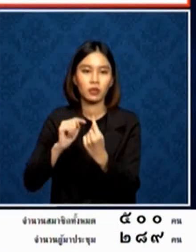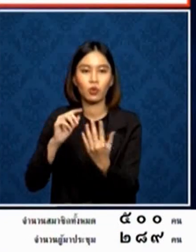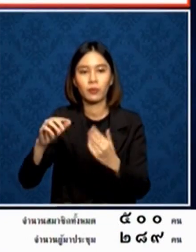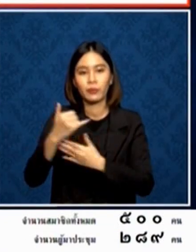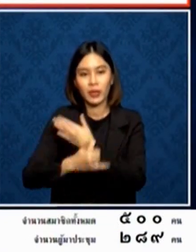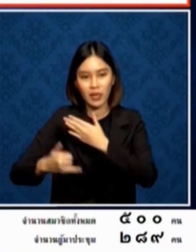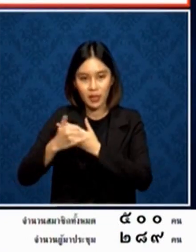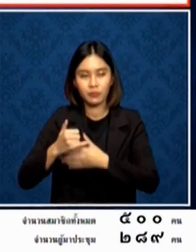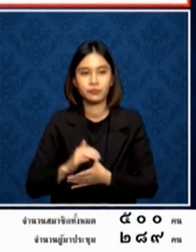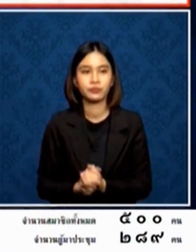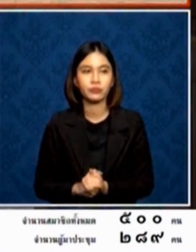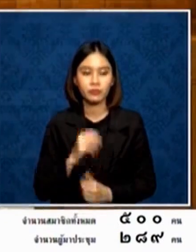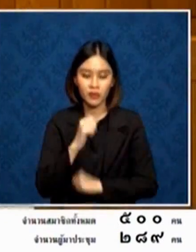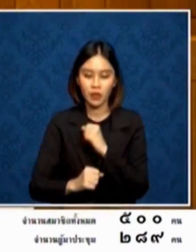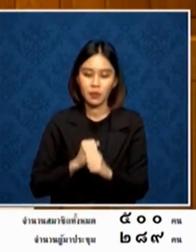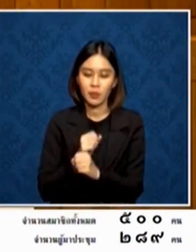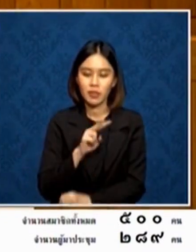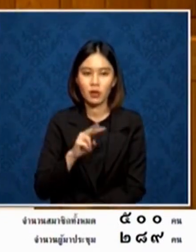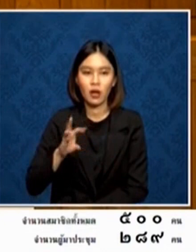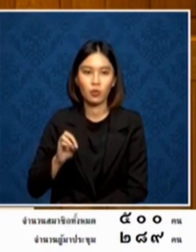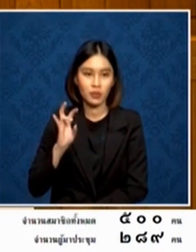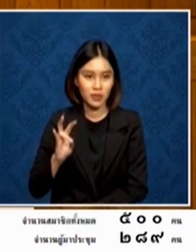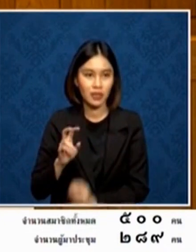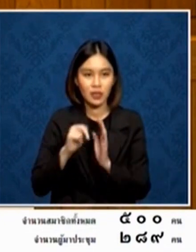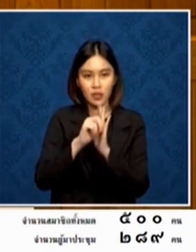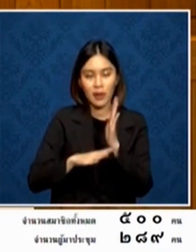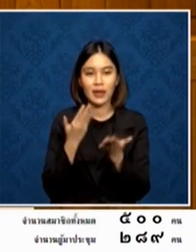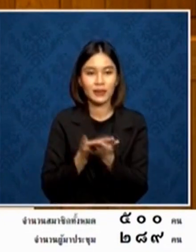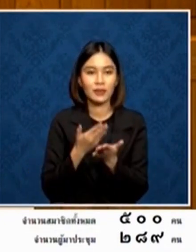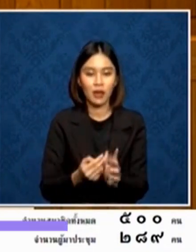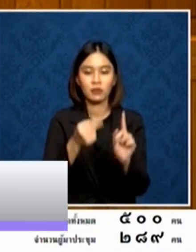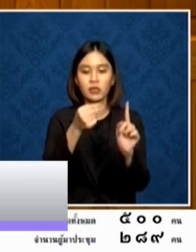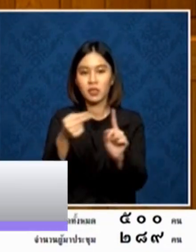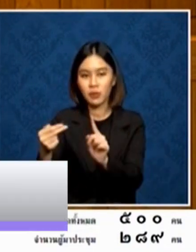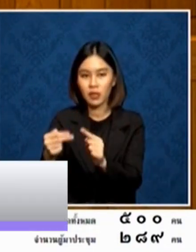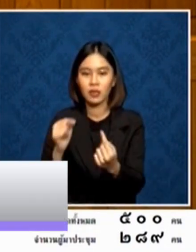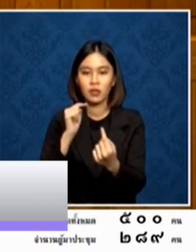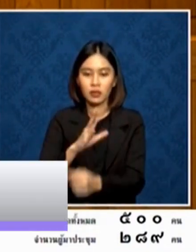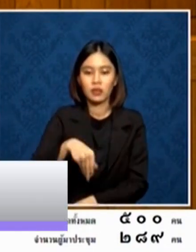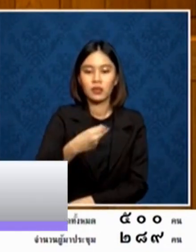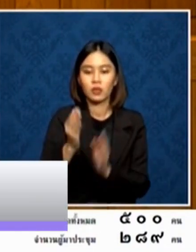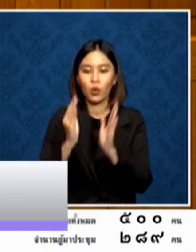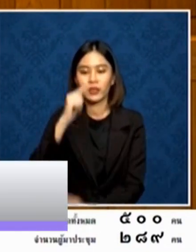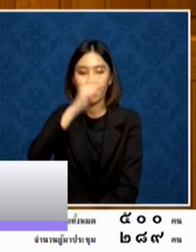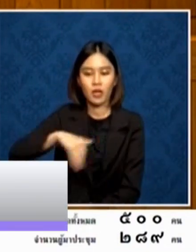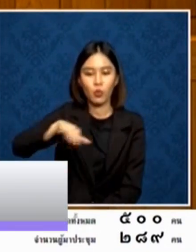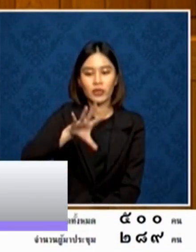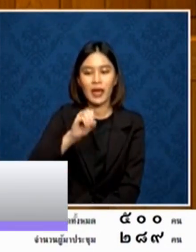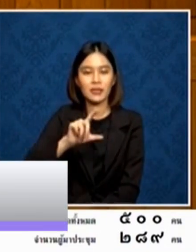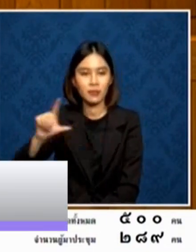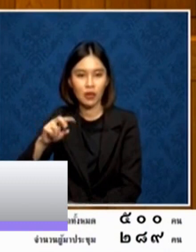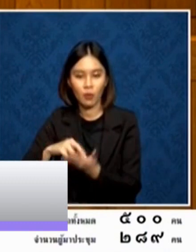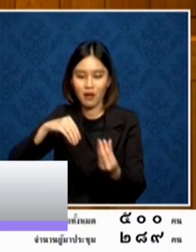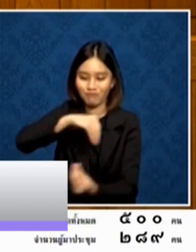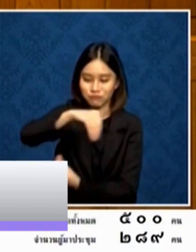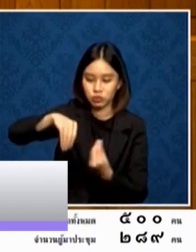ครับในช่วงปี 2567นโยบาย Digital wallet10,000บาทจะถึงมือคนไทย 50ล้านคนเกิดเป็นพายุหมุน